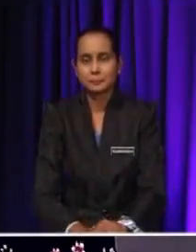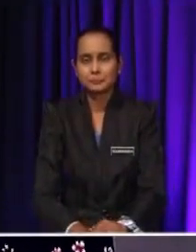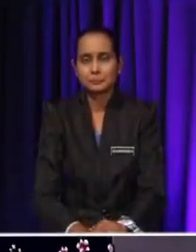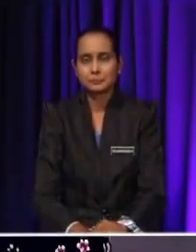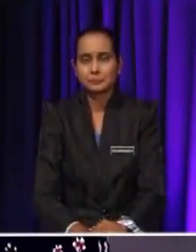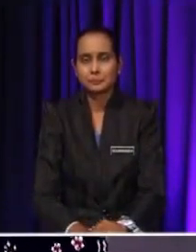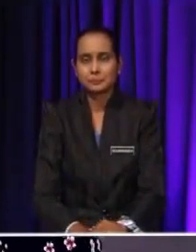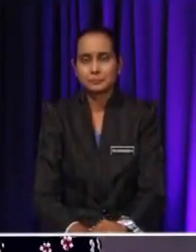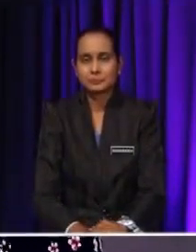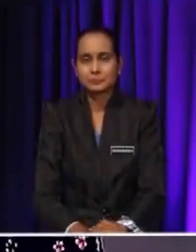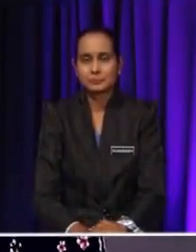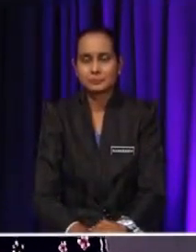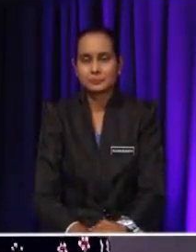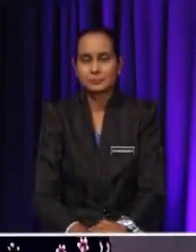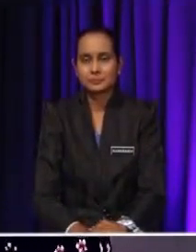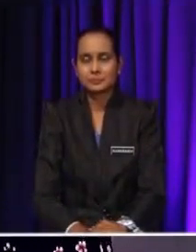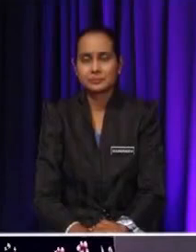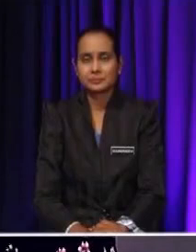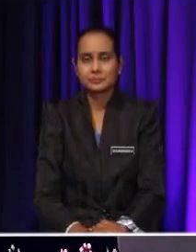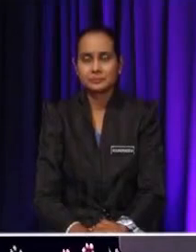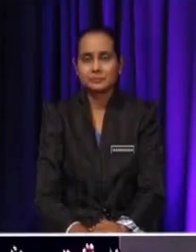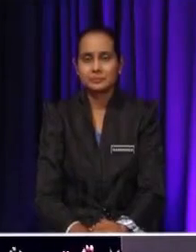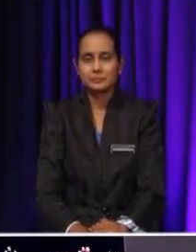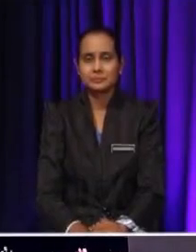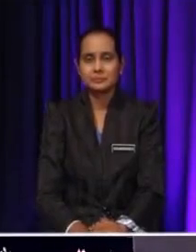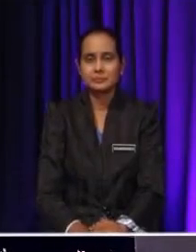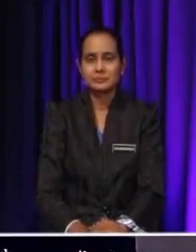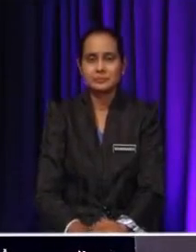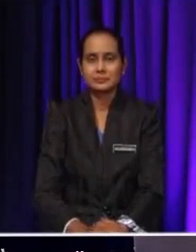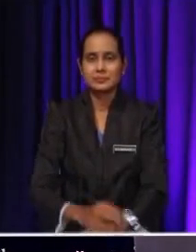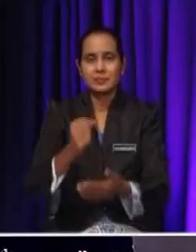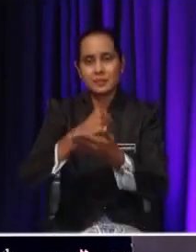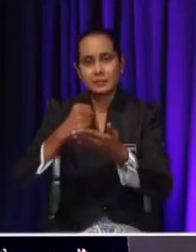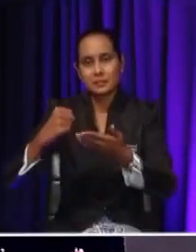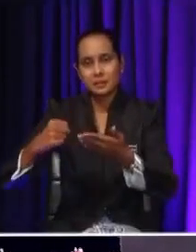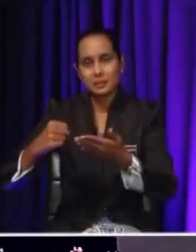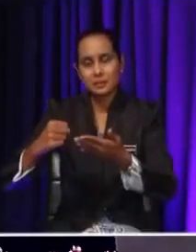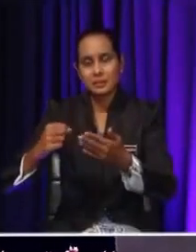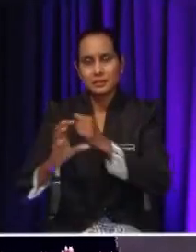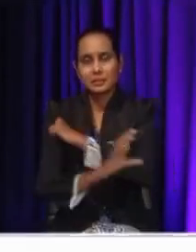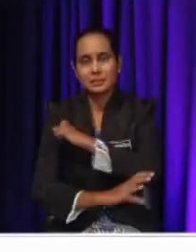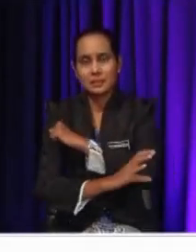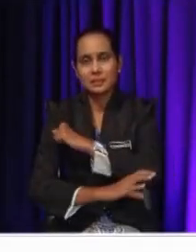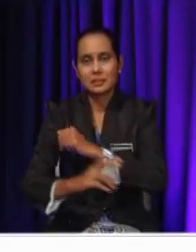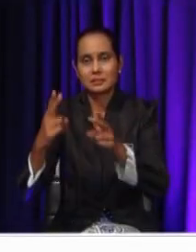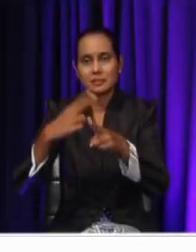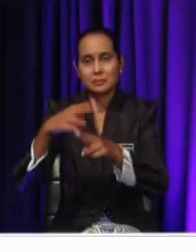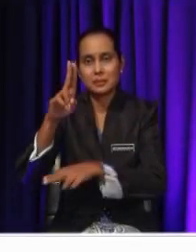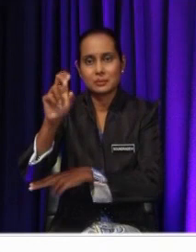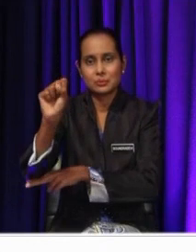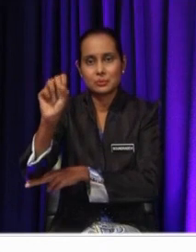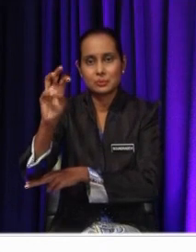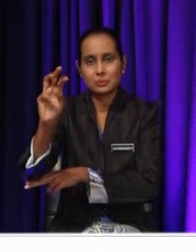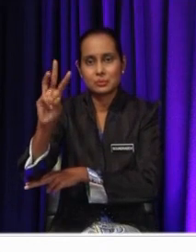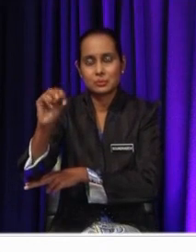betul hebat terus ya kita pergi kepada sastrawan negara Usman awal gitu yang